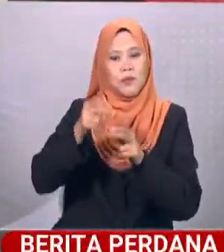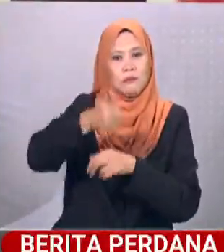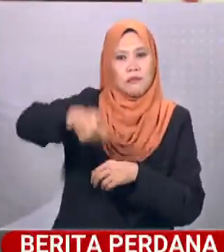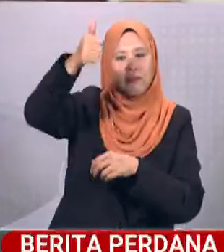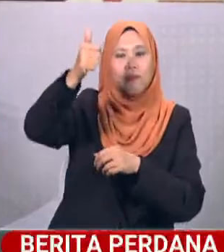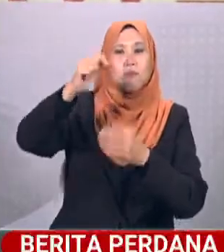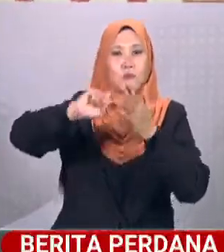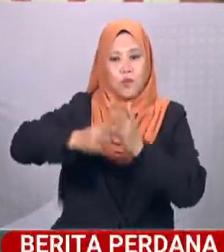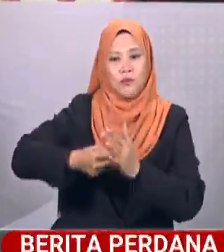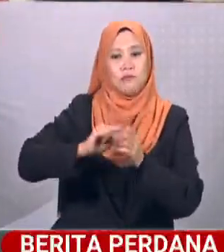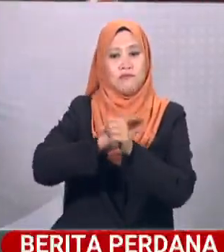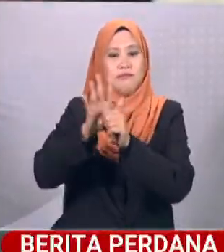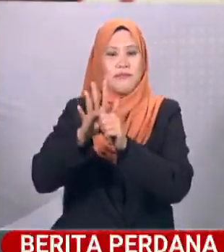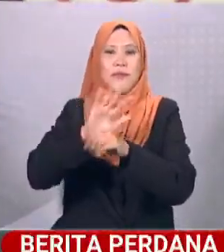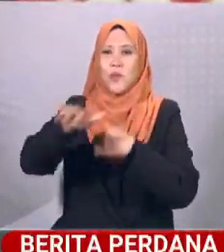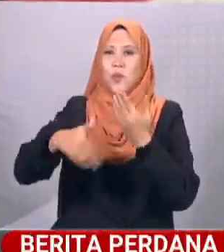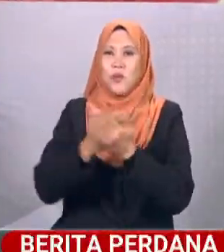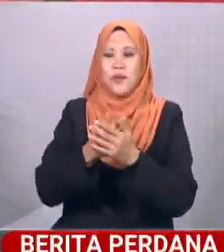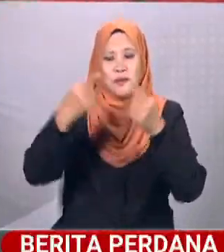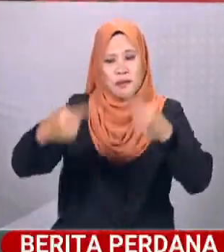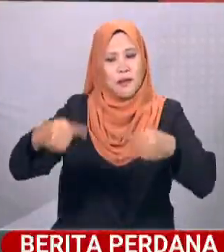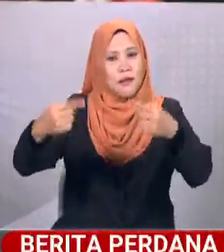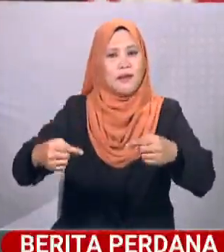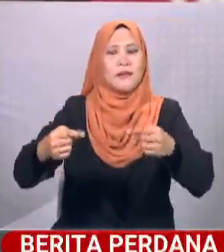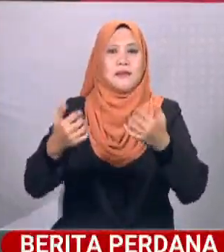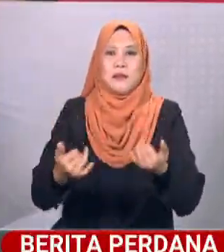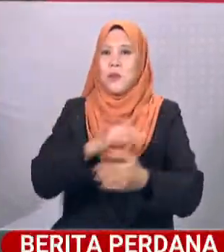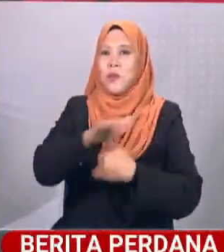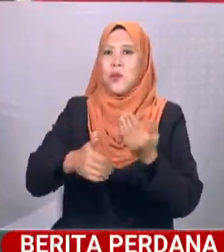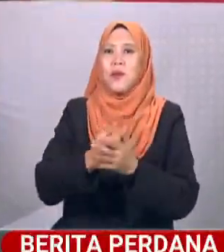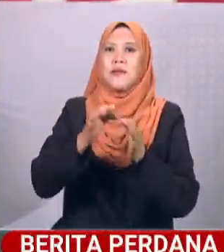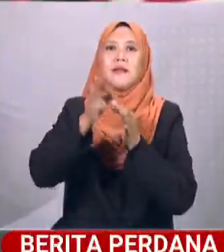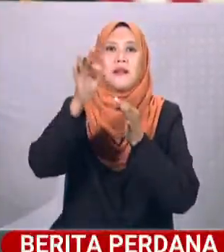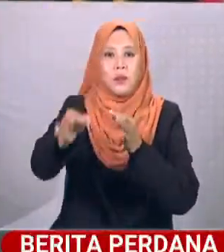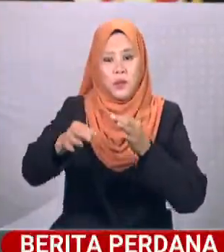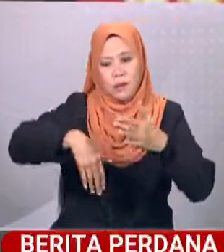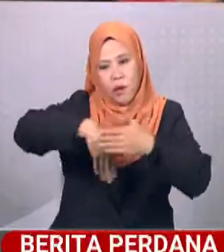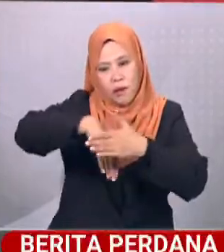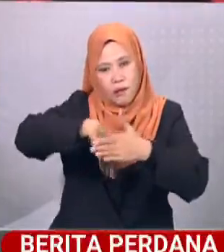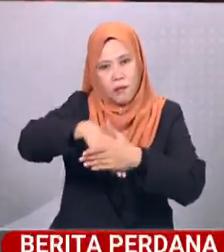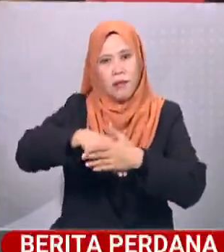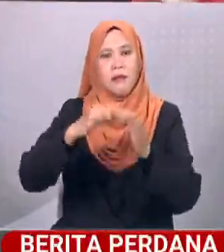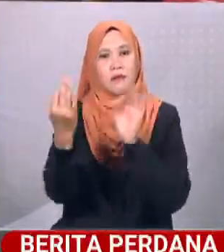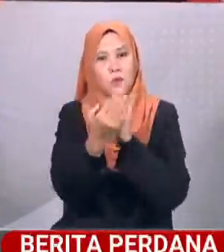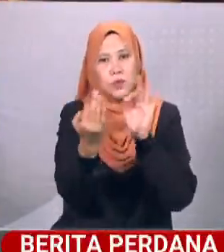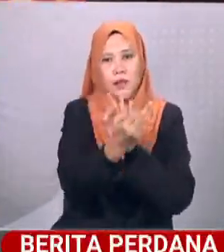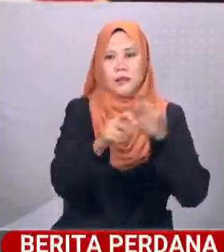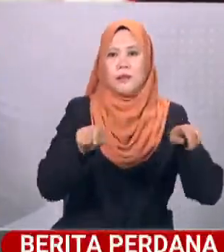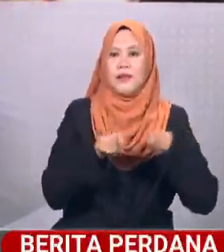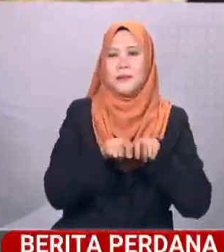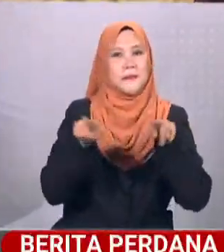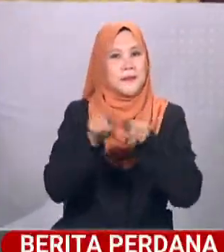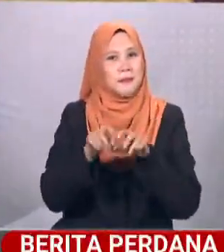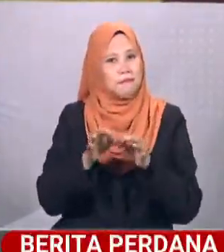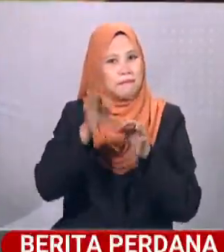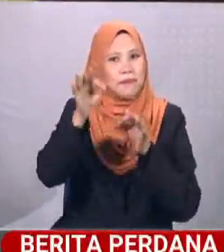sejak pandemik COVID-19 memaksa semua saingan Liga Tempatan ditangguhkan. Selain bola sepak, Liga Futsal Tempatan turut terkena